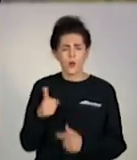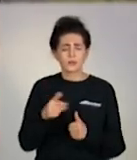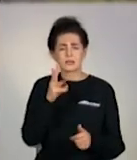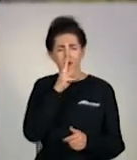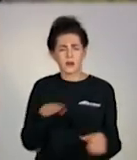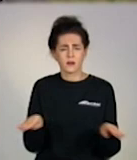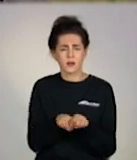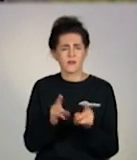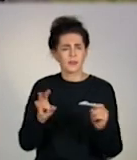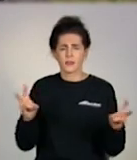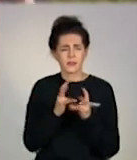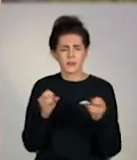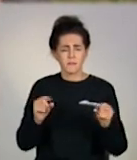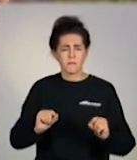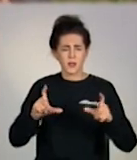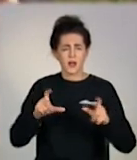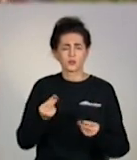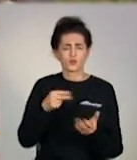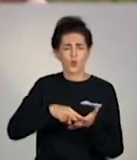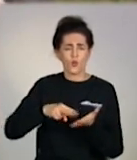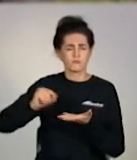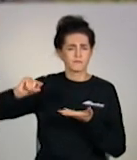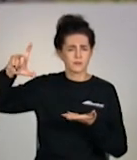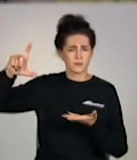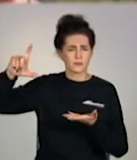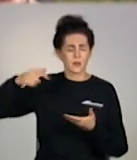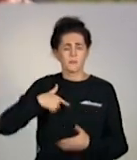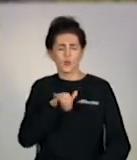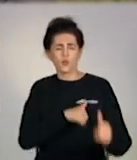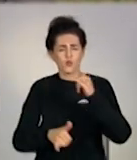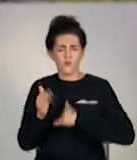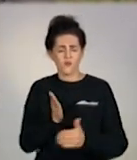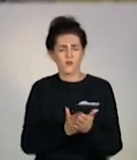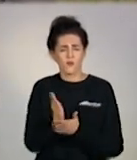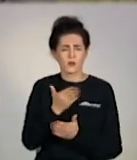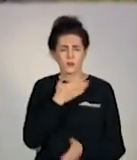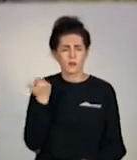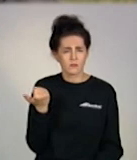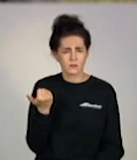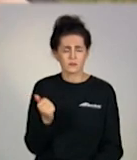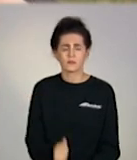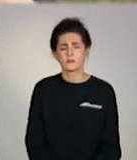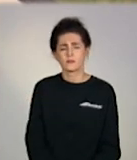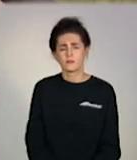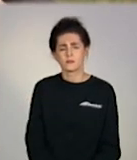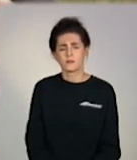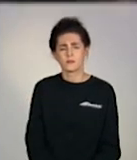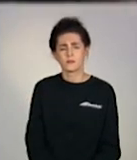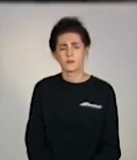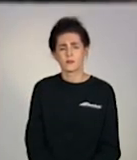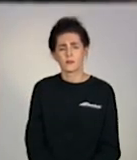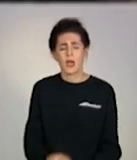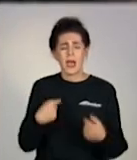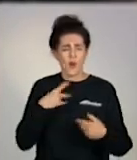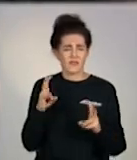вона майже не піднімається. А ціни ростуть, ростуть, ростуть, ростуть. І обідно, що ми нічого не